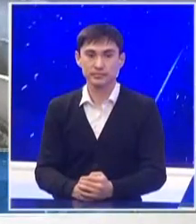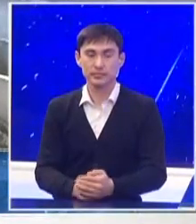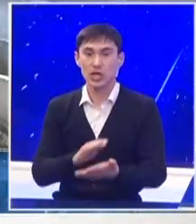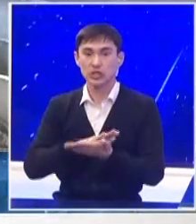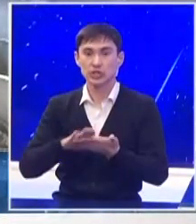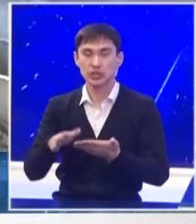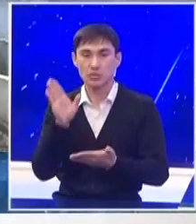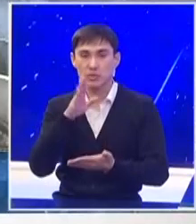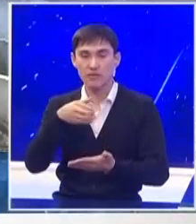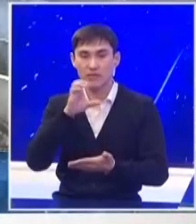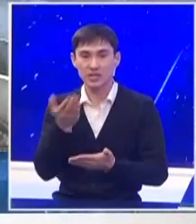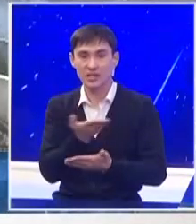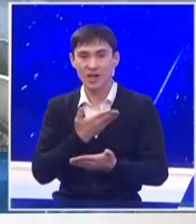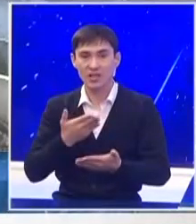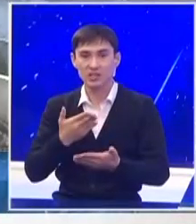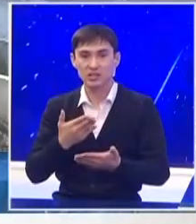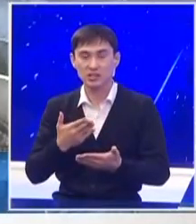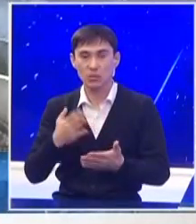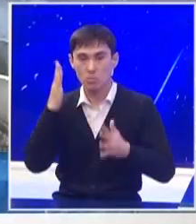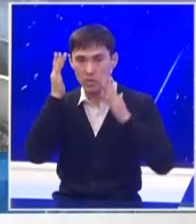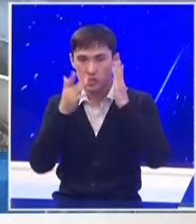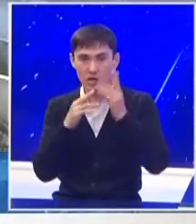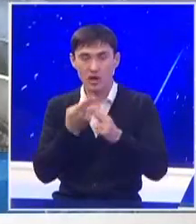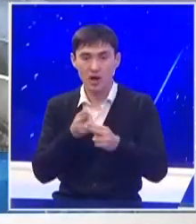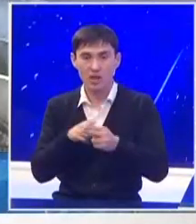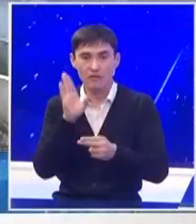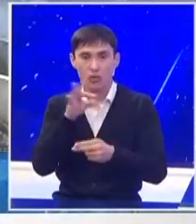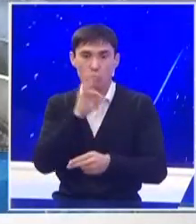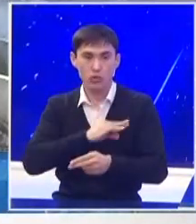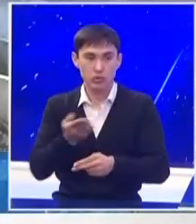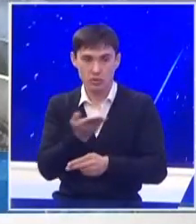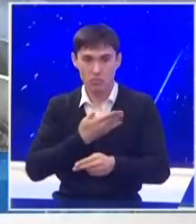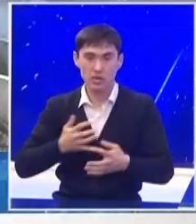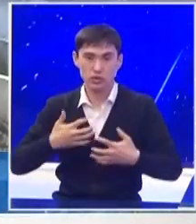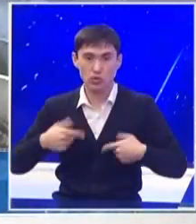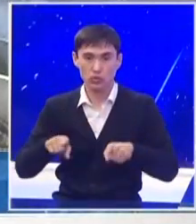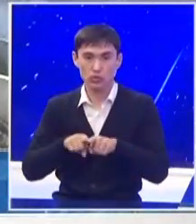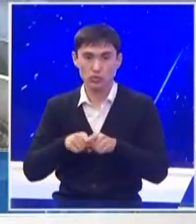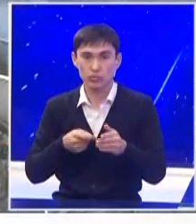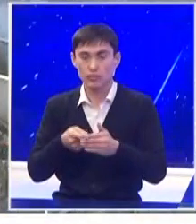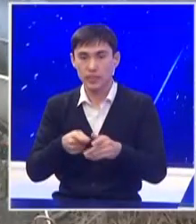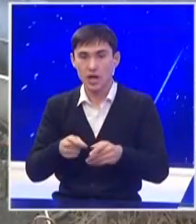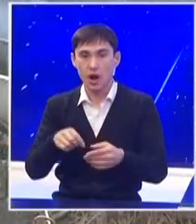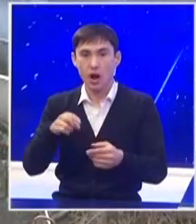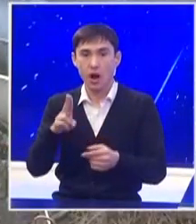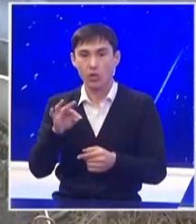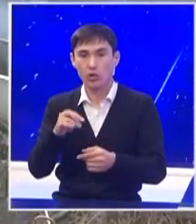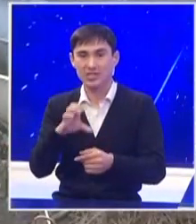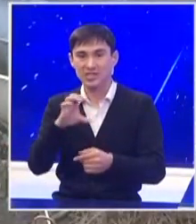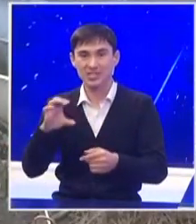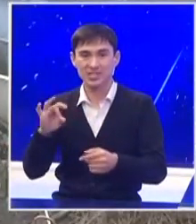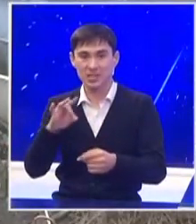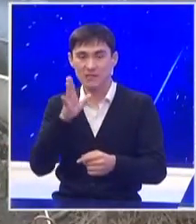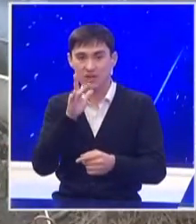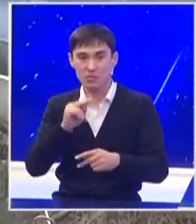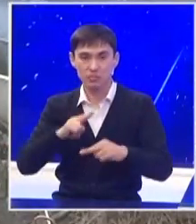Чистая питьевая вода для нас стала заоблачной мечтой. Этой водой пользуемся и мы, и скот поим. Колонку позади меня соорудили еще в советское время.